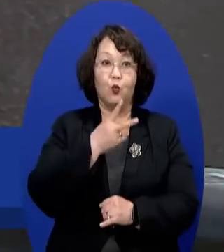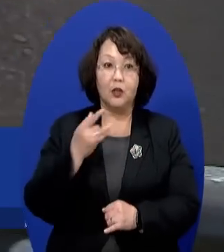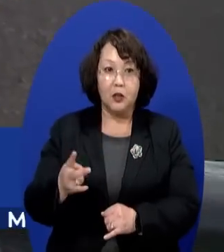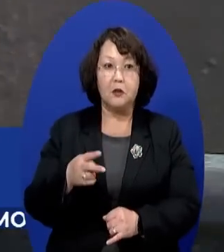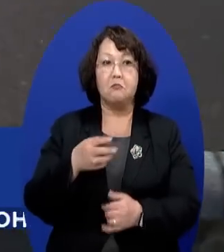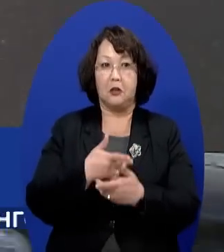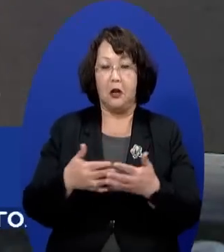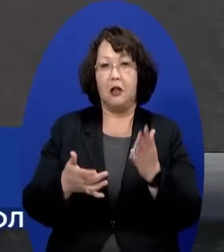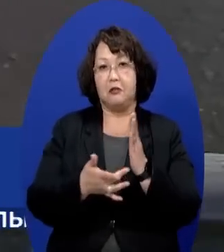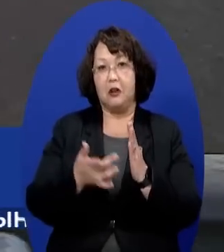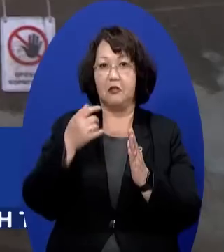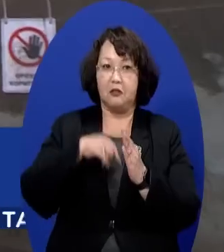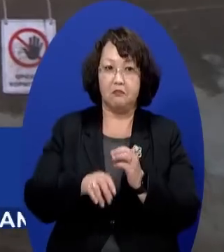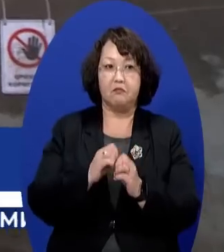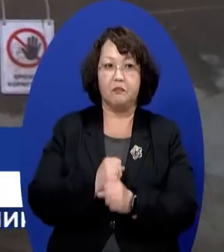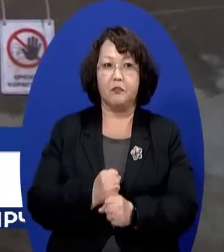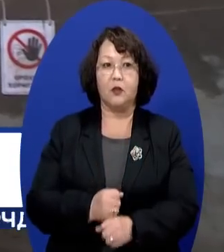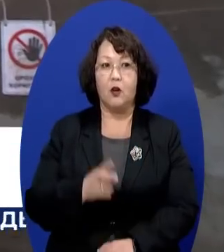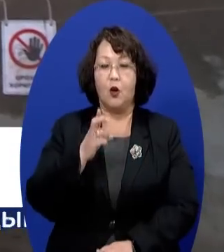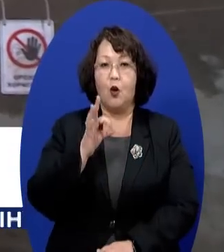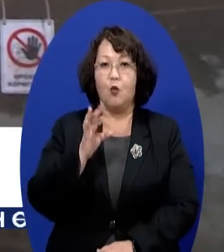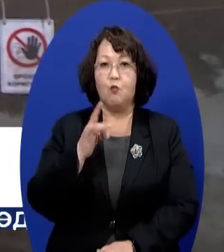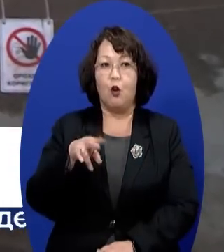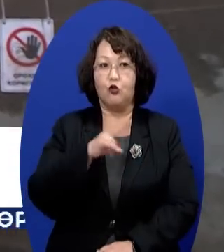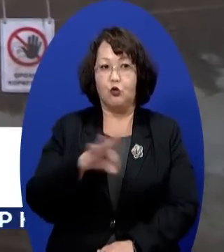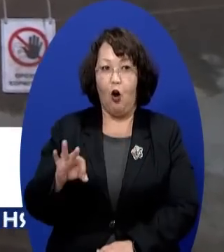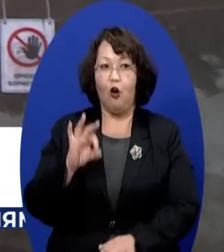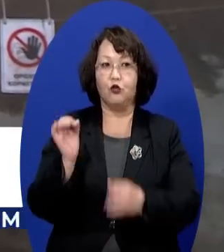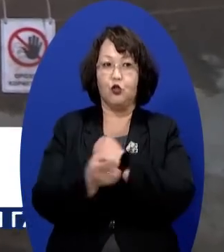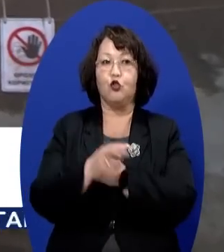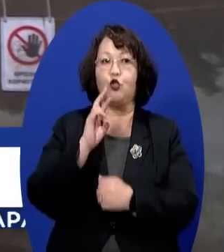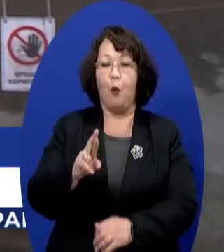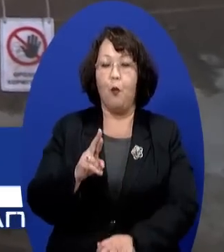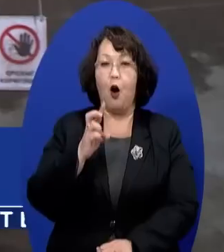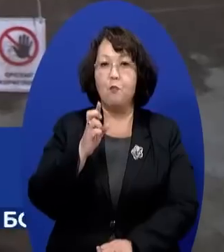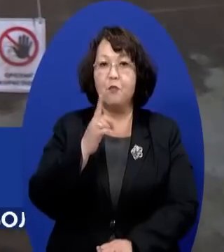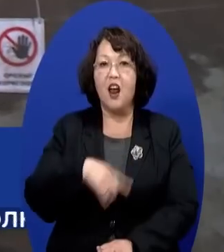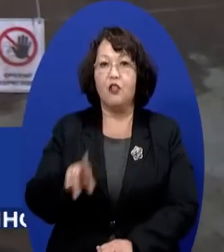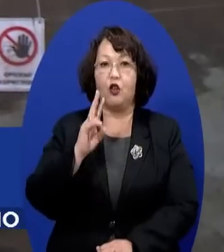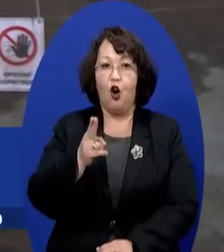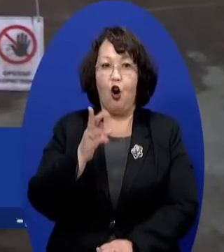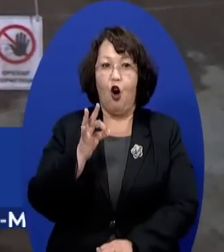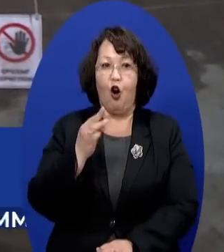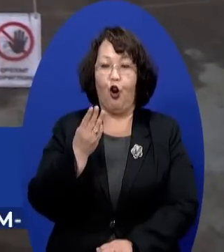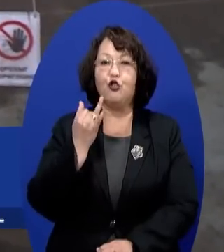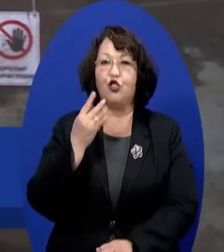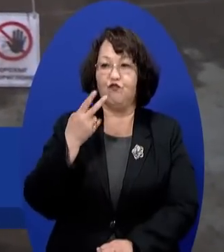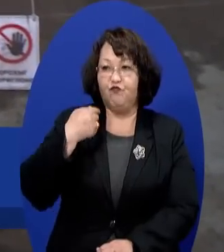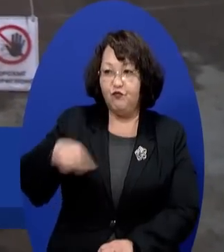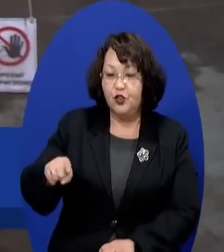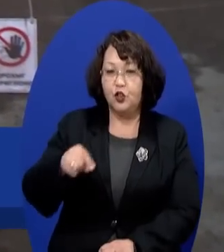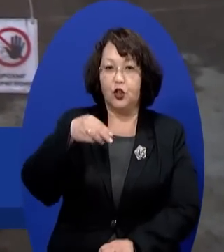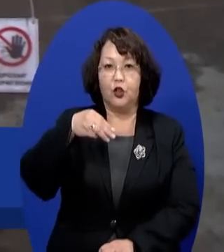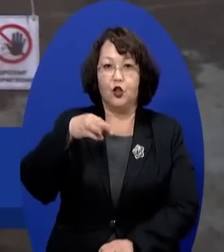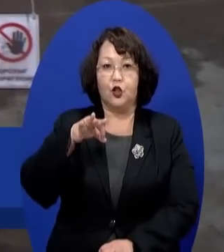гэдгээрээ онцлогоо. За энэ бордооны маань онцлог нь болохоор Япон брендийн Кошин гэдэг Японы брендийн тоногт хөөрөмж ашиглаж үйлдвэрлэдэг